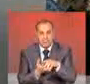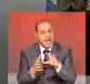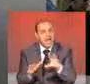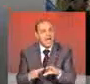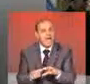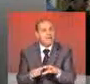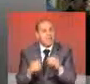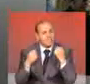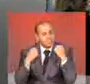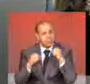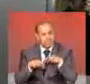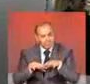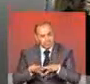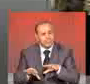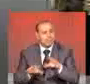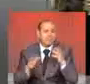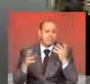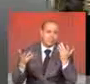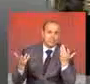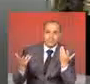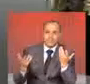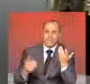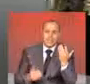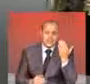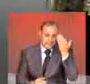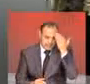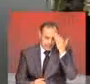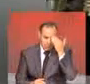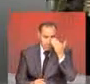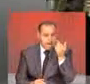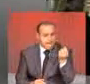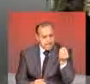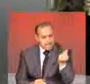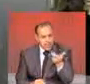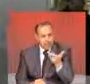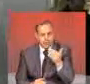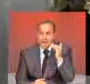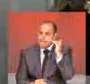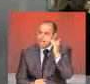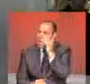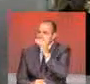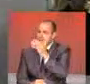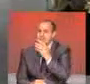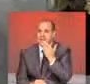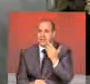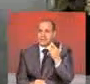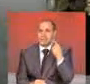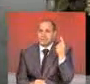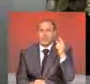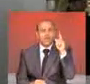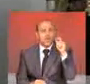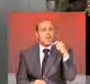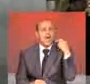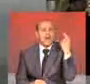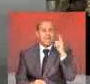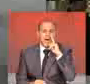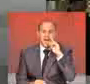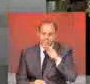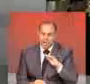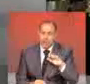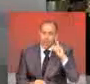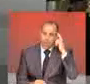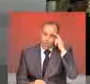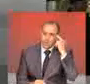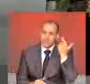تظاهرات ميدانية، احنا تعرفوا عن عديد المحطات، اليوم العالمي للمرأة، اليوم العالمي للطفل، اليوم